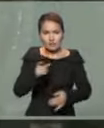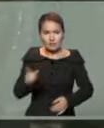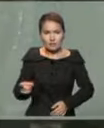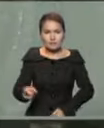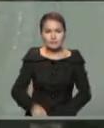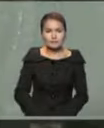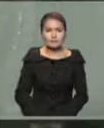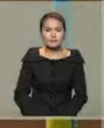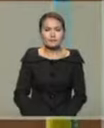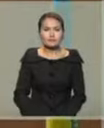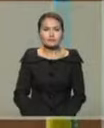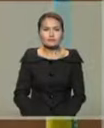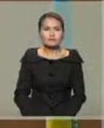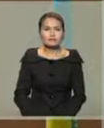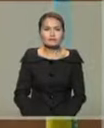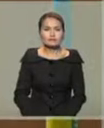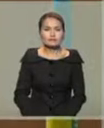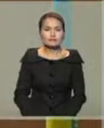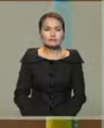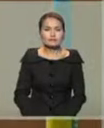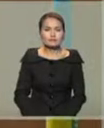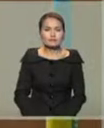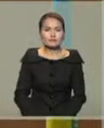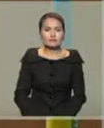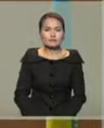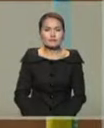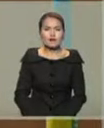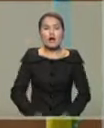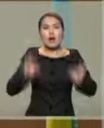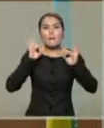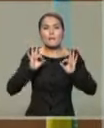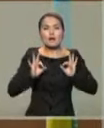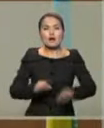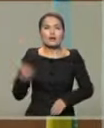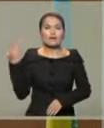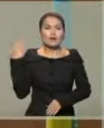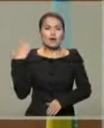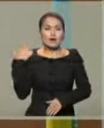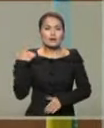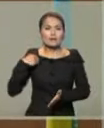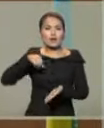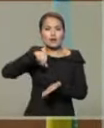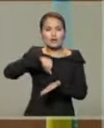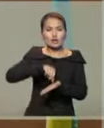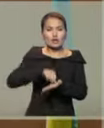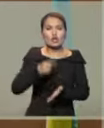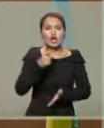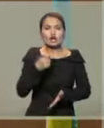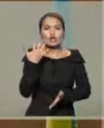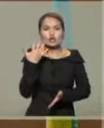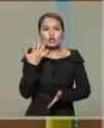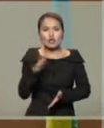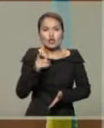Проводится работа по выявлению и устранению искусственных административных барьеров. Прокуратура қызметкерлерінің ықпалымен 150 кәсіпкердің